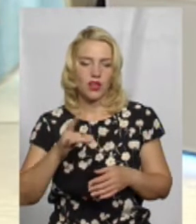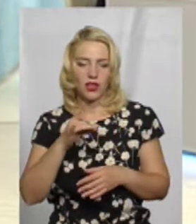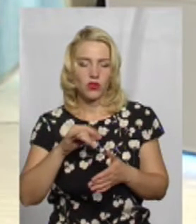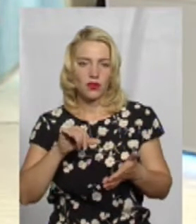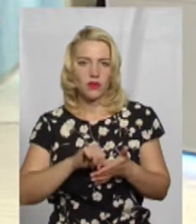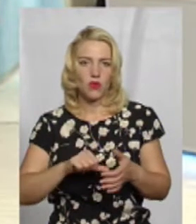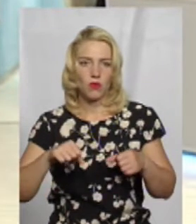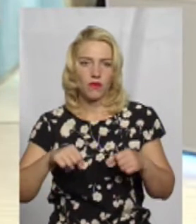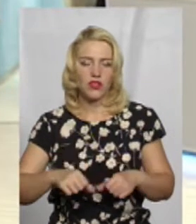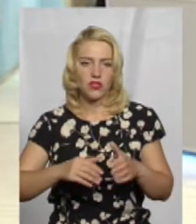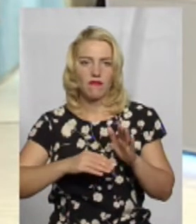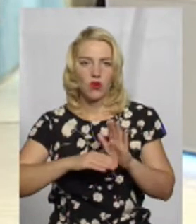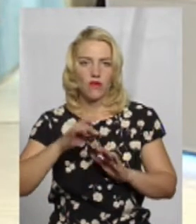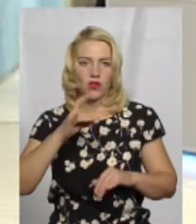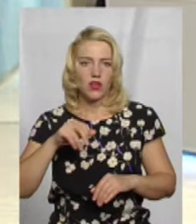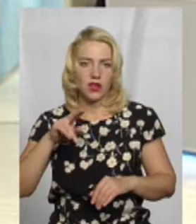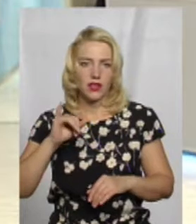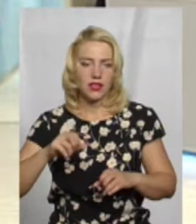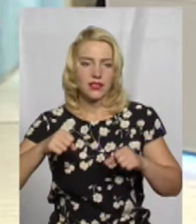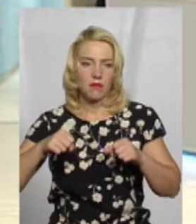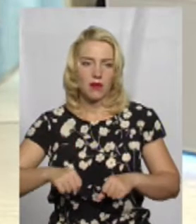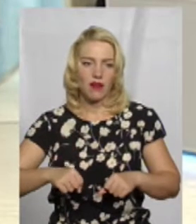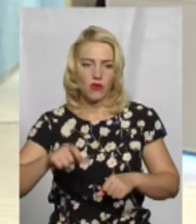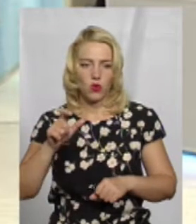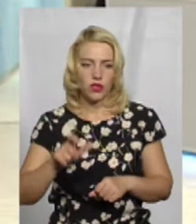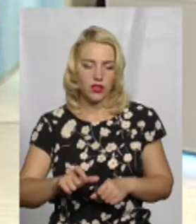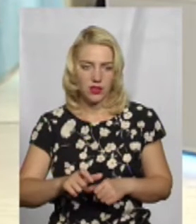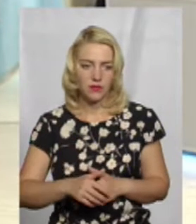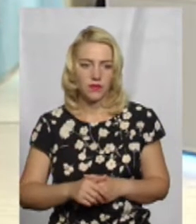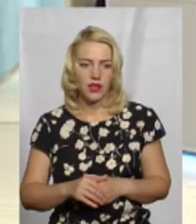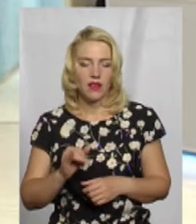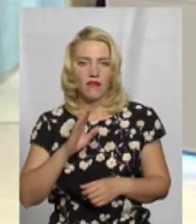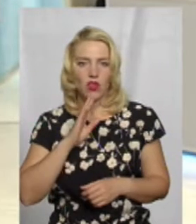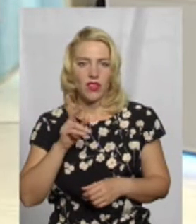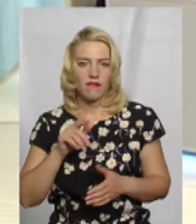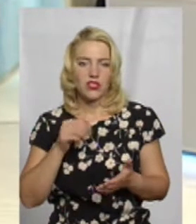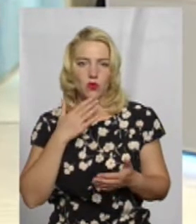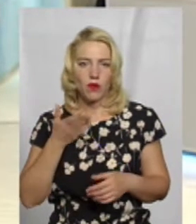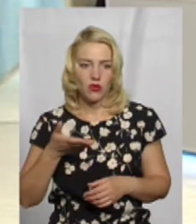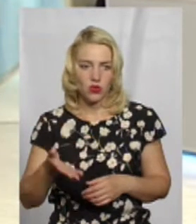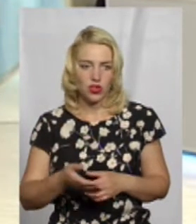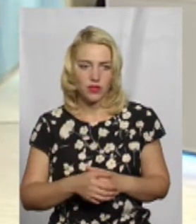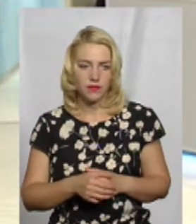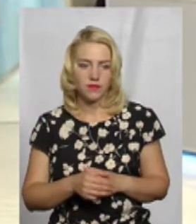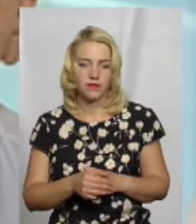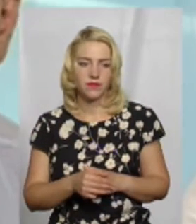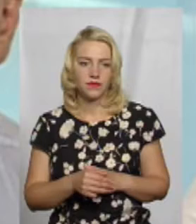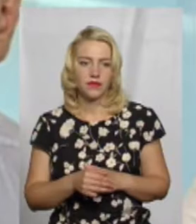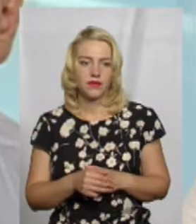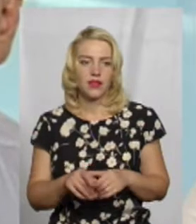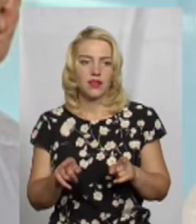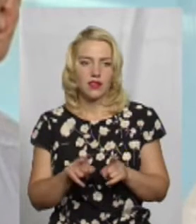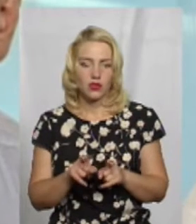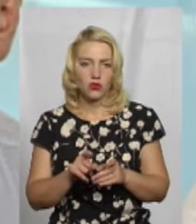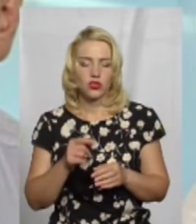представник Уповноваженої Верховної Ради з прав людини. І вона, виступаючи,